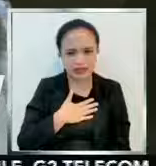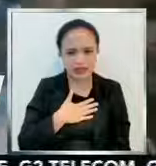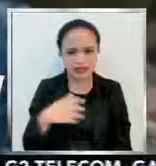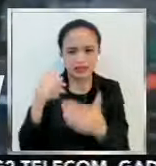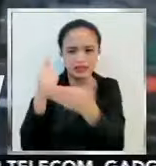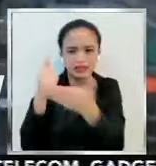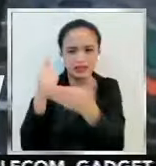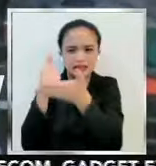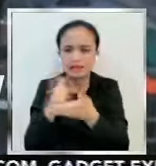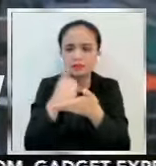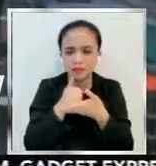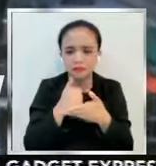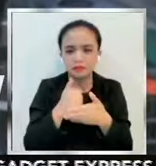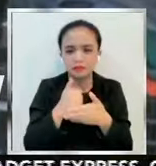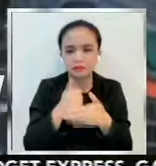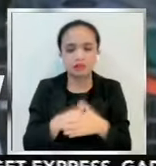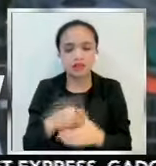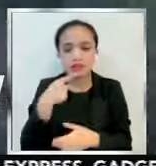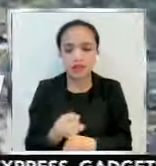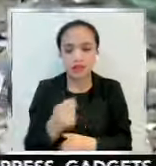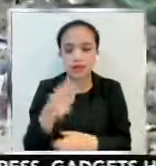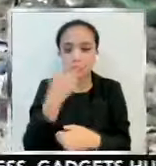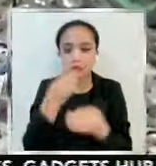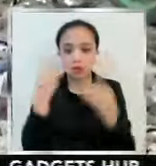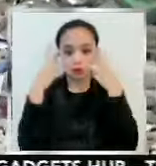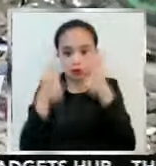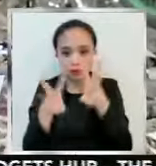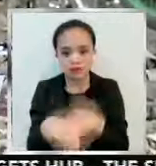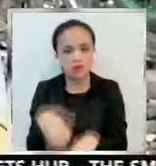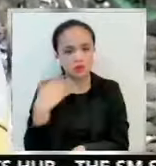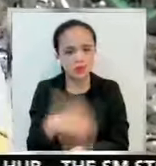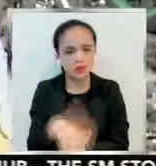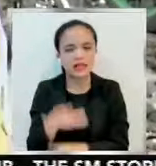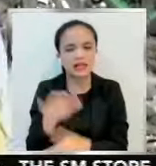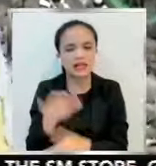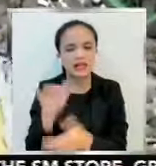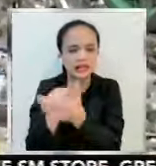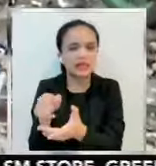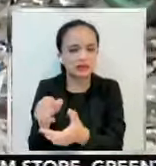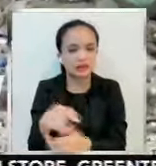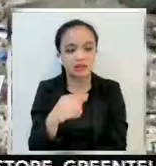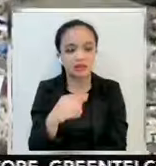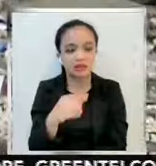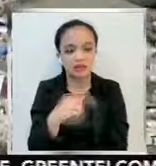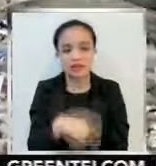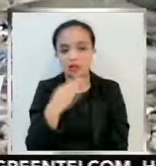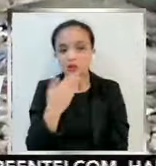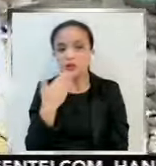Sabi tuloy ng viewers, deserve. Buti nga sa kanya.